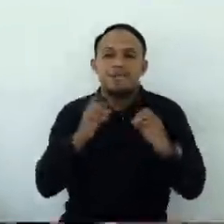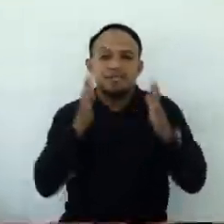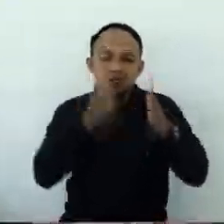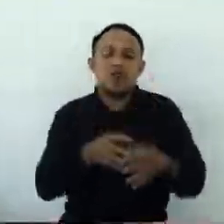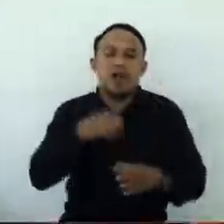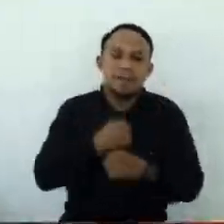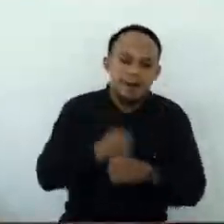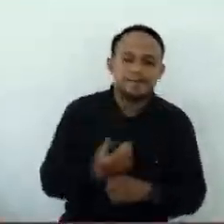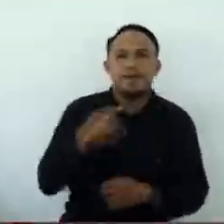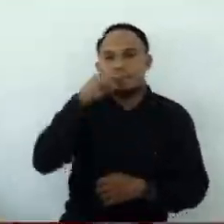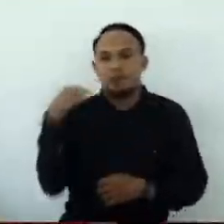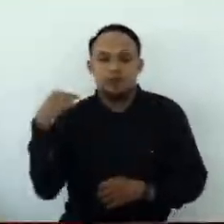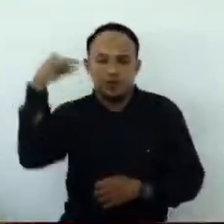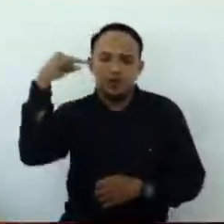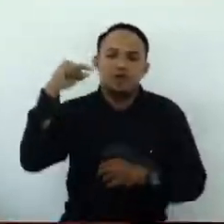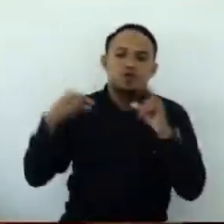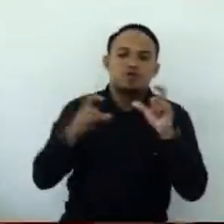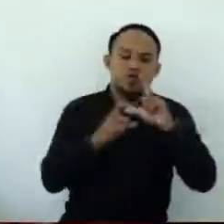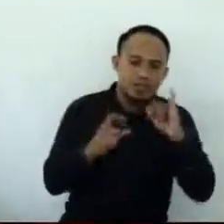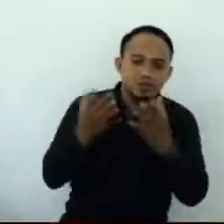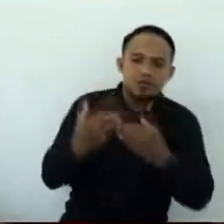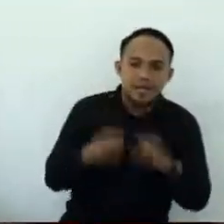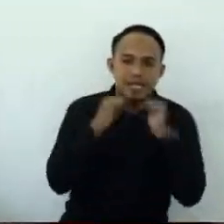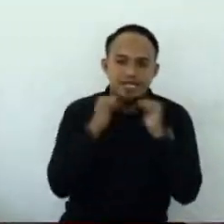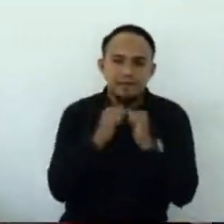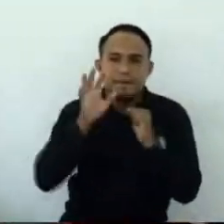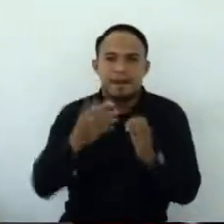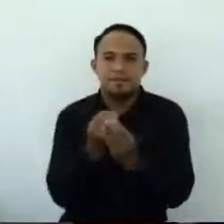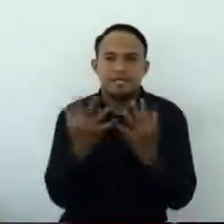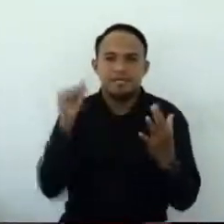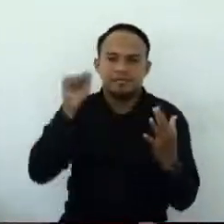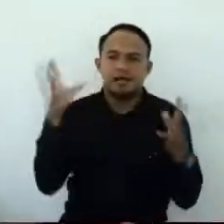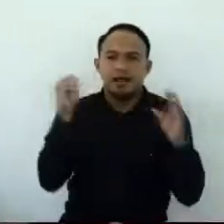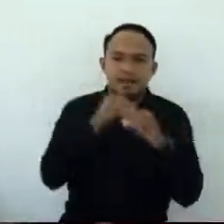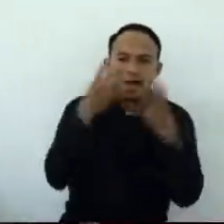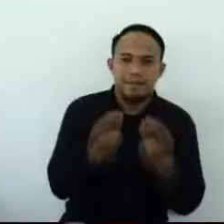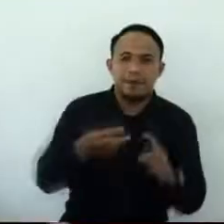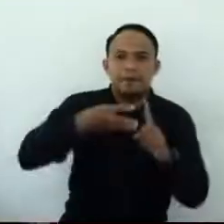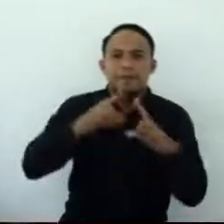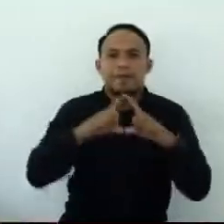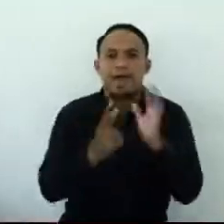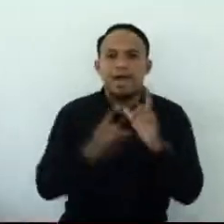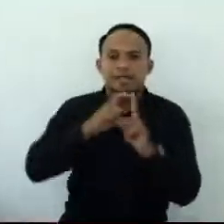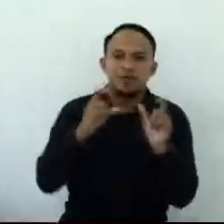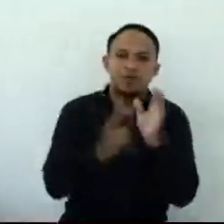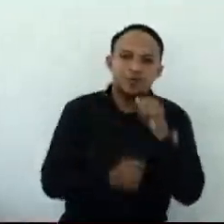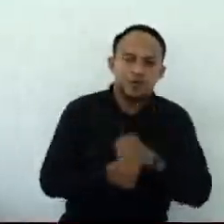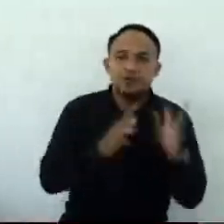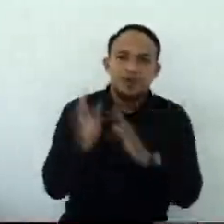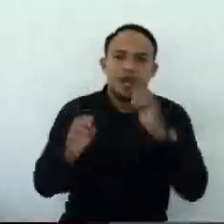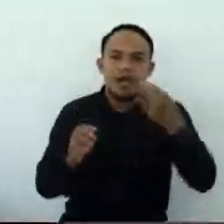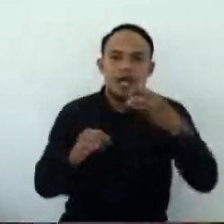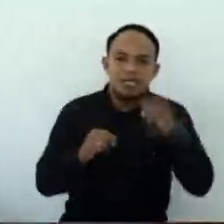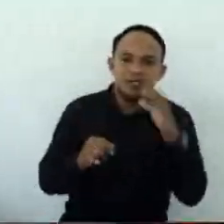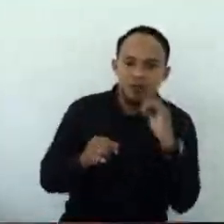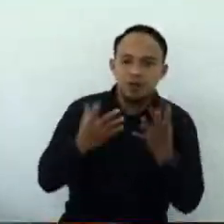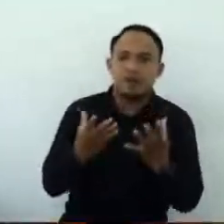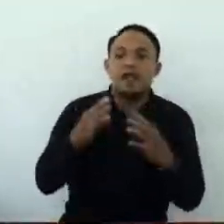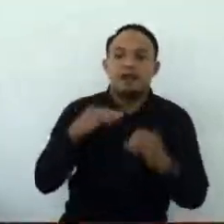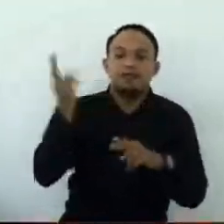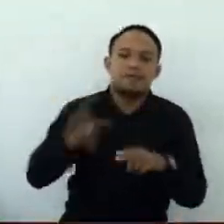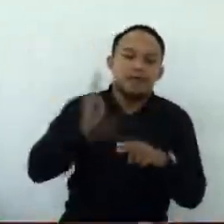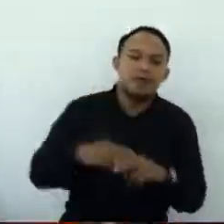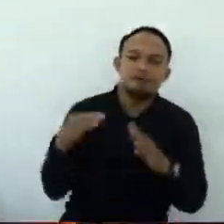kepada masyarakat di Desa Bandungrejo akan menambah gudang penampungan gabah serta melengkapi er modern dengan